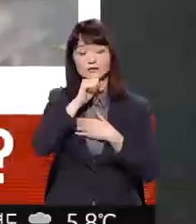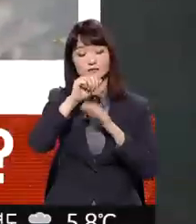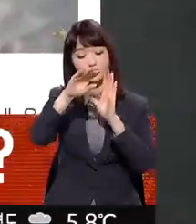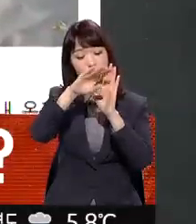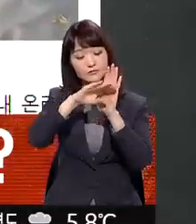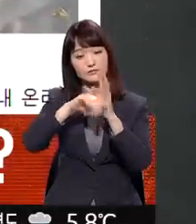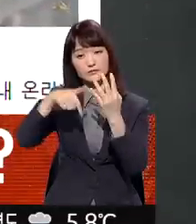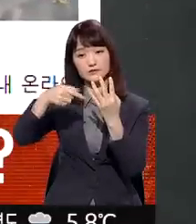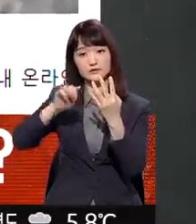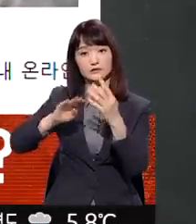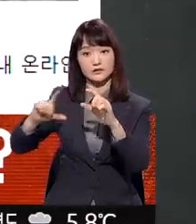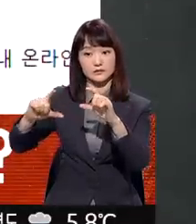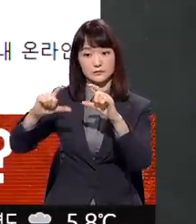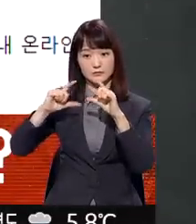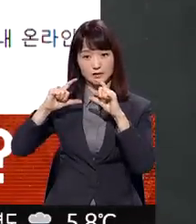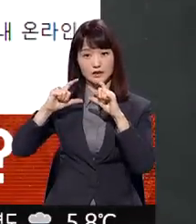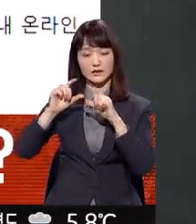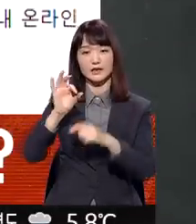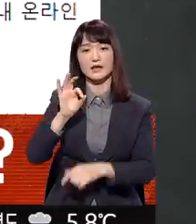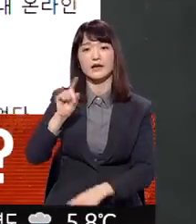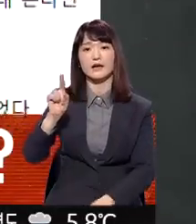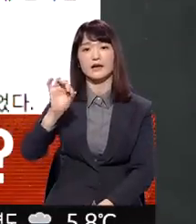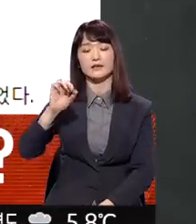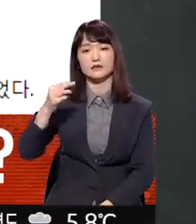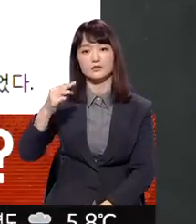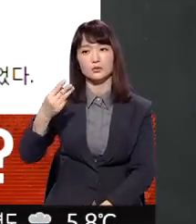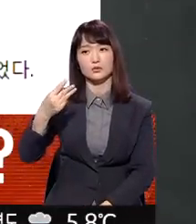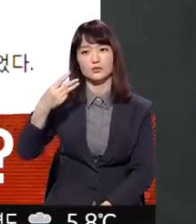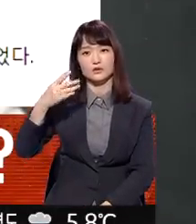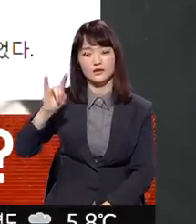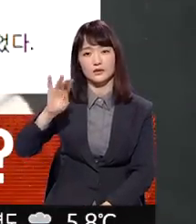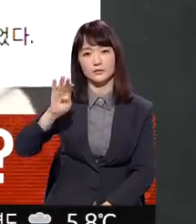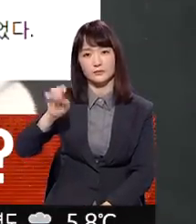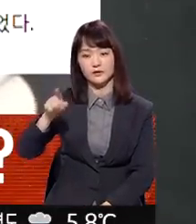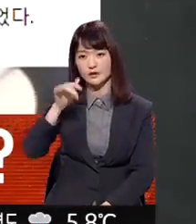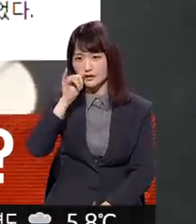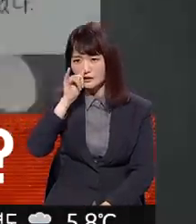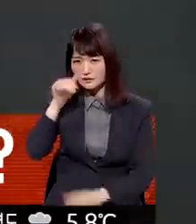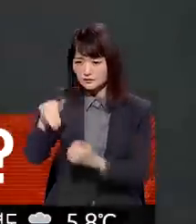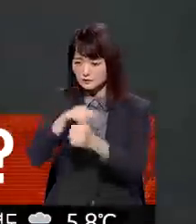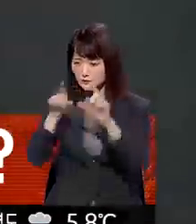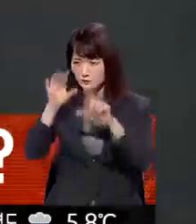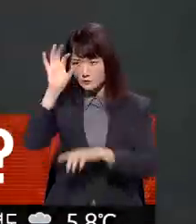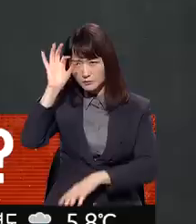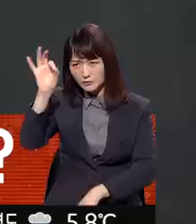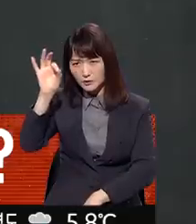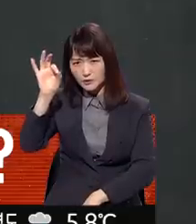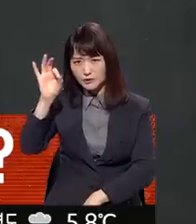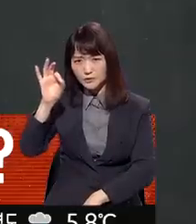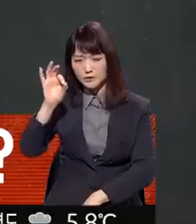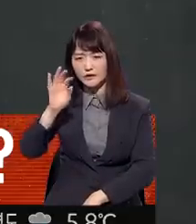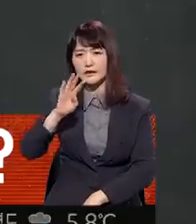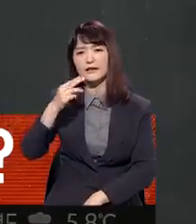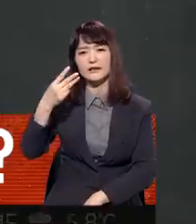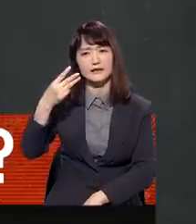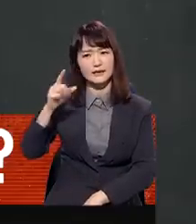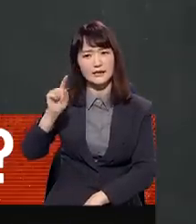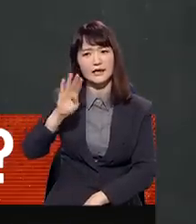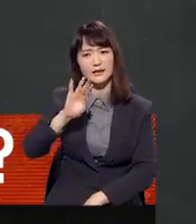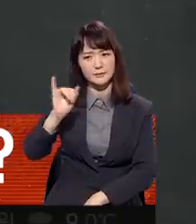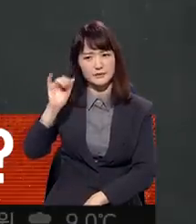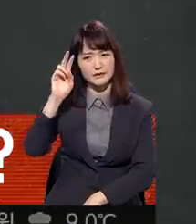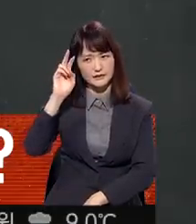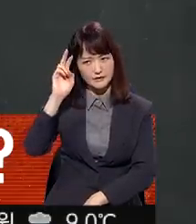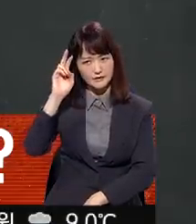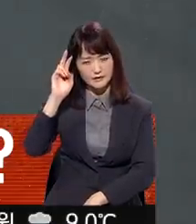받은 아이돌 래퍼가 있다고 주장을 했고요. 여러 가지 정황들로 볼 때 그게 빅스의 라비 씨라는 추측이 이어졌습니다. 라비 씨는